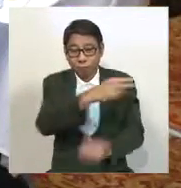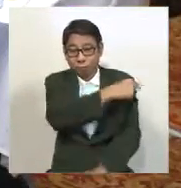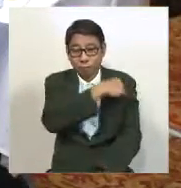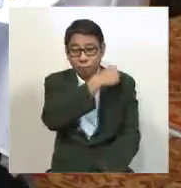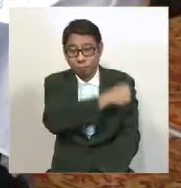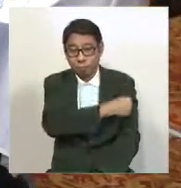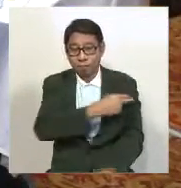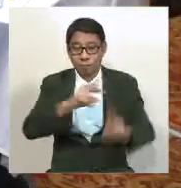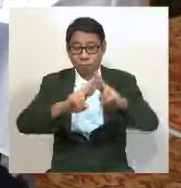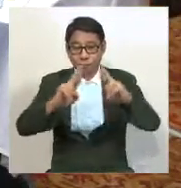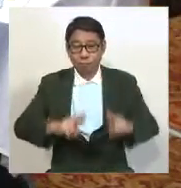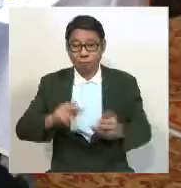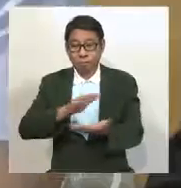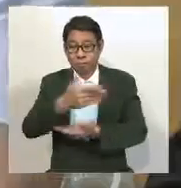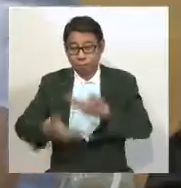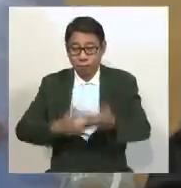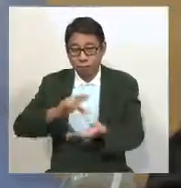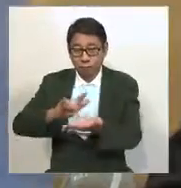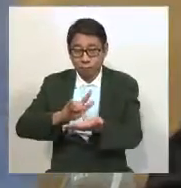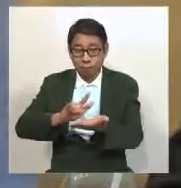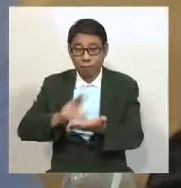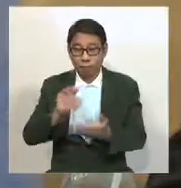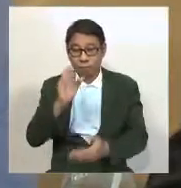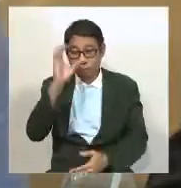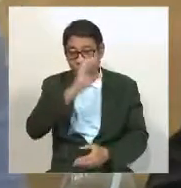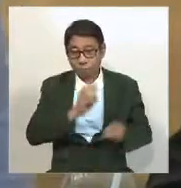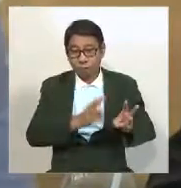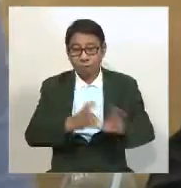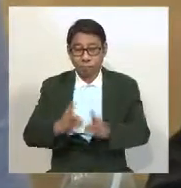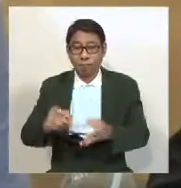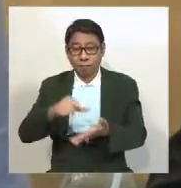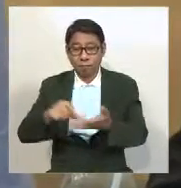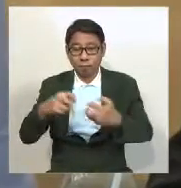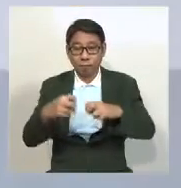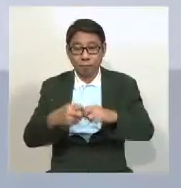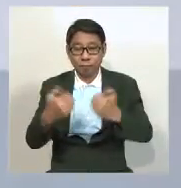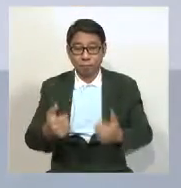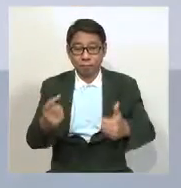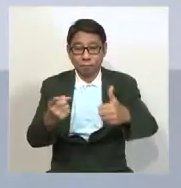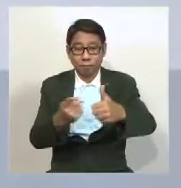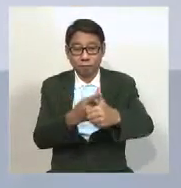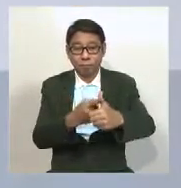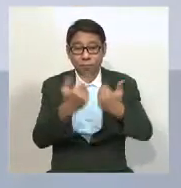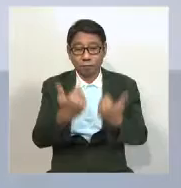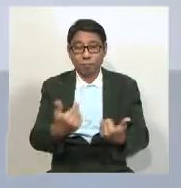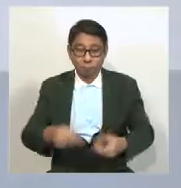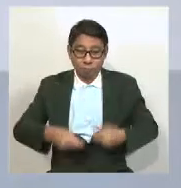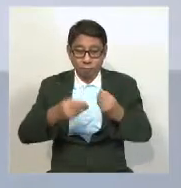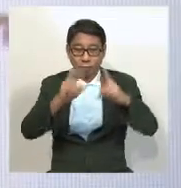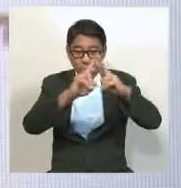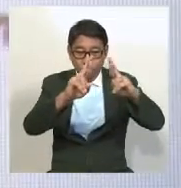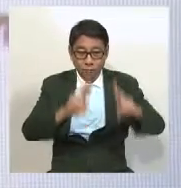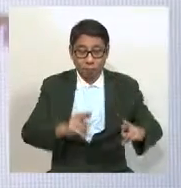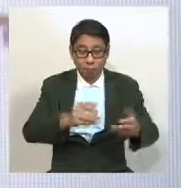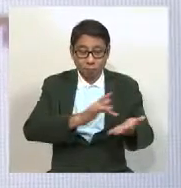ลโดยร้านยาแผนปัจจุบันเพื่อหาแนวทางการดำเนินงานดังกล่าวซึ่งในระยะแรกนะคะก็จะให้ร้าน